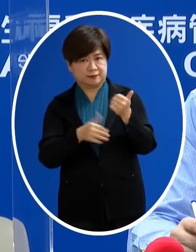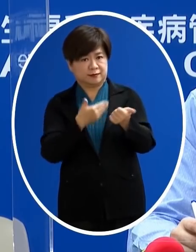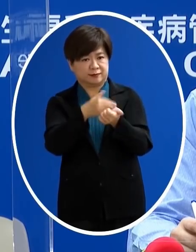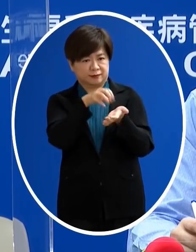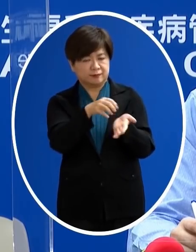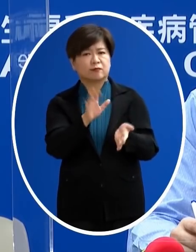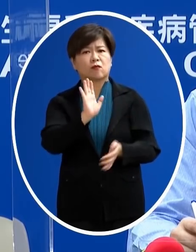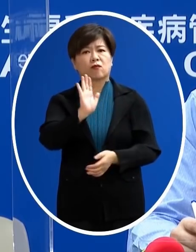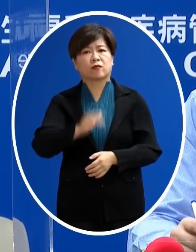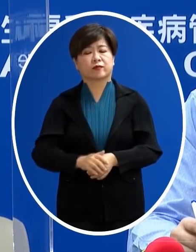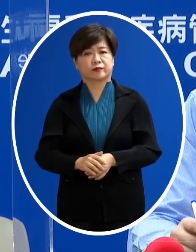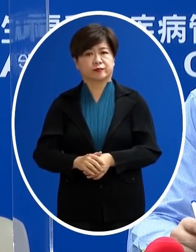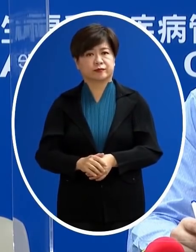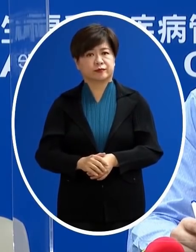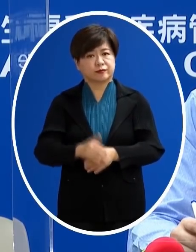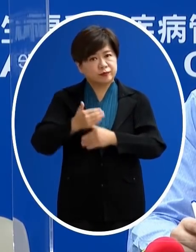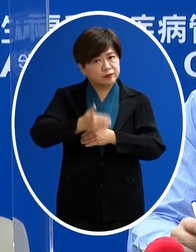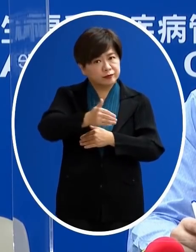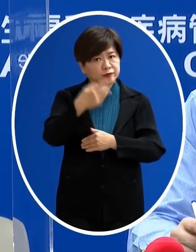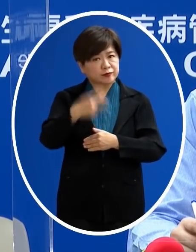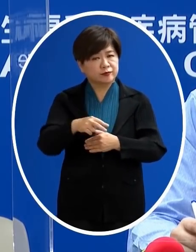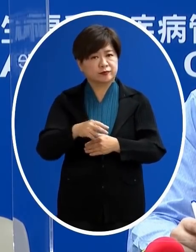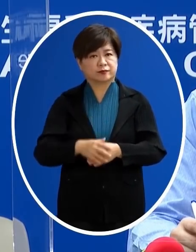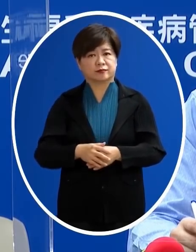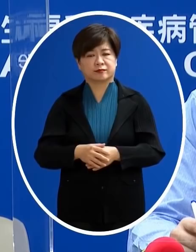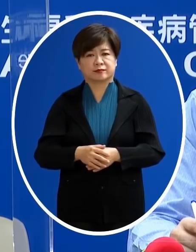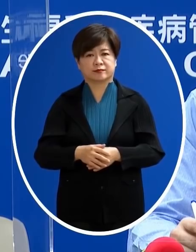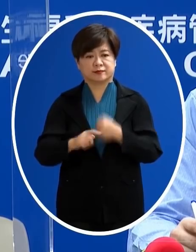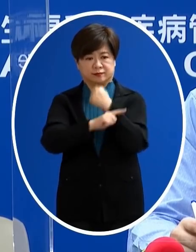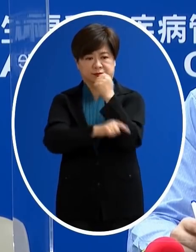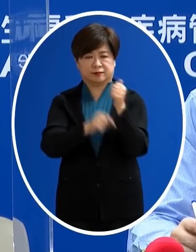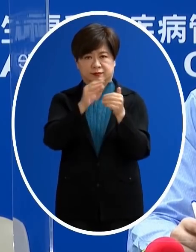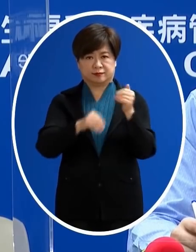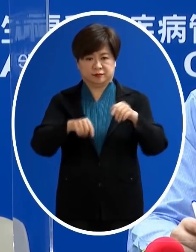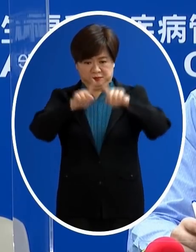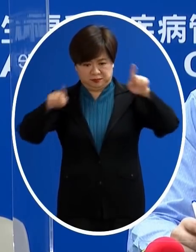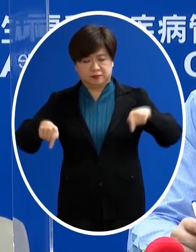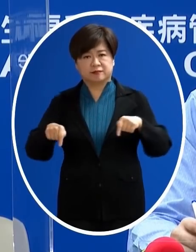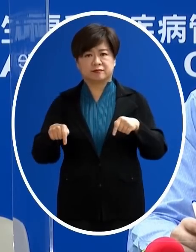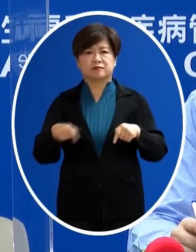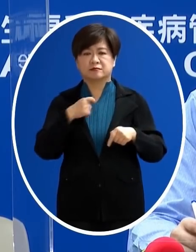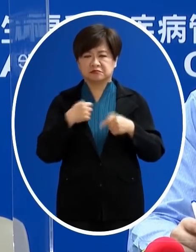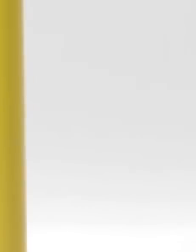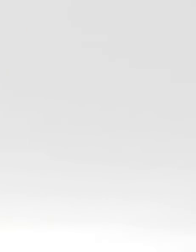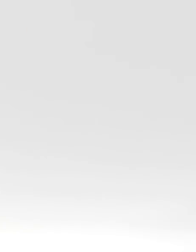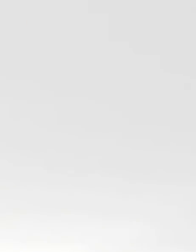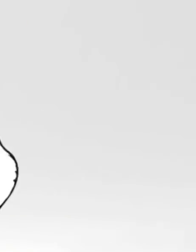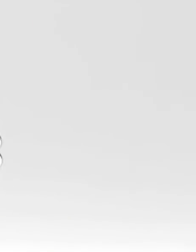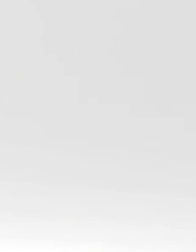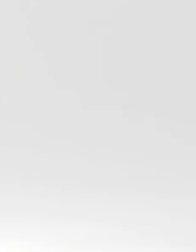可，好，那接下来双方还有一些官司的一些哈法律的文件，好，要来做相关的讨论。